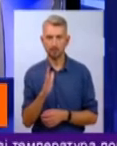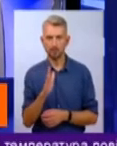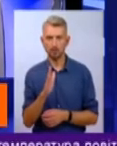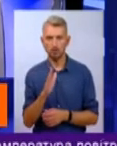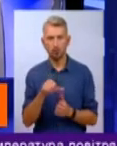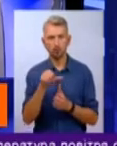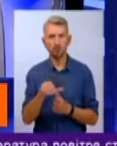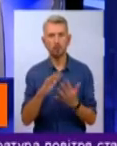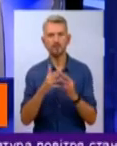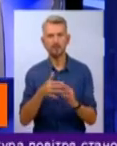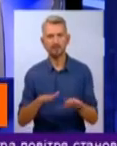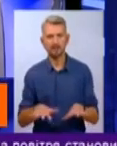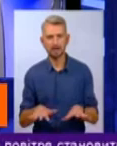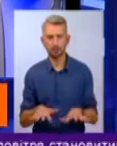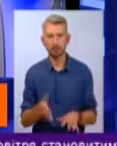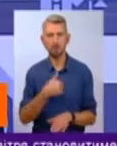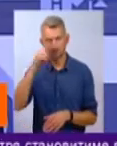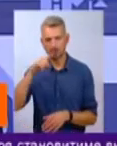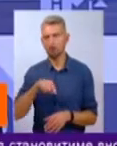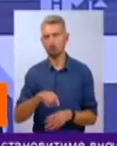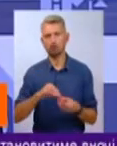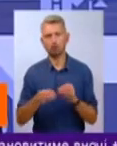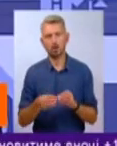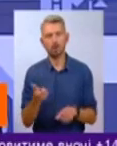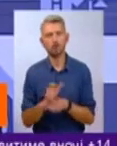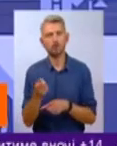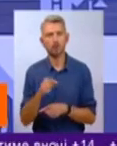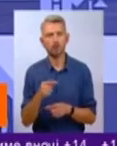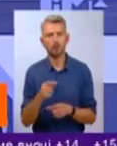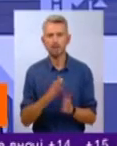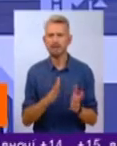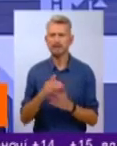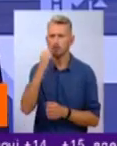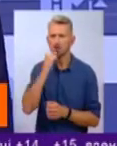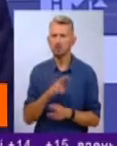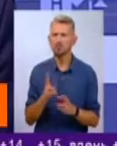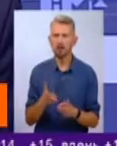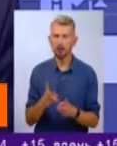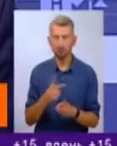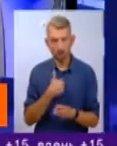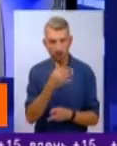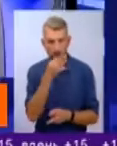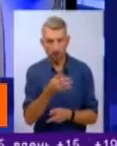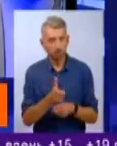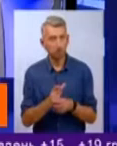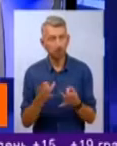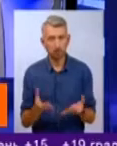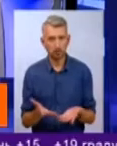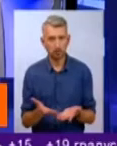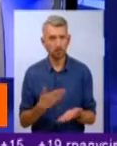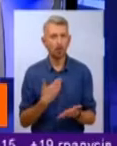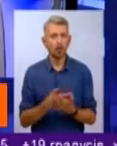особливо в сільській місцевості. Ми знаємо цю проблему. Більш того, знайшли... Систему старіння яким чином? Старіння. А я вам скажу дуже простим чином.